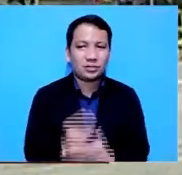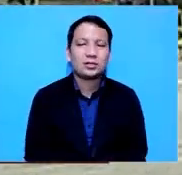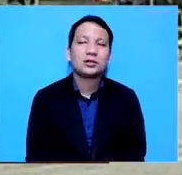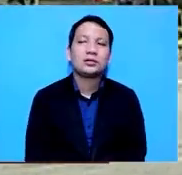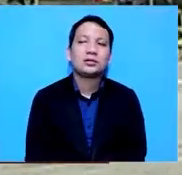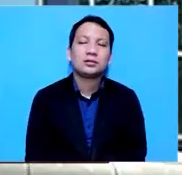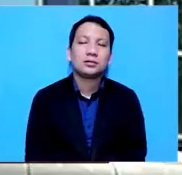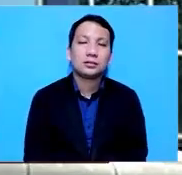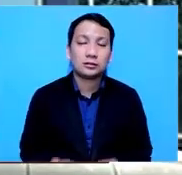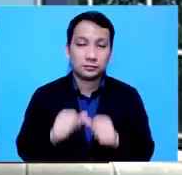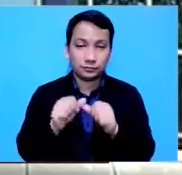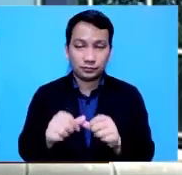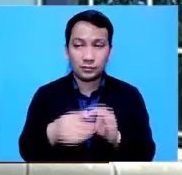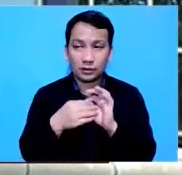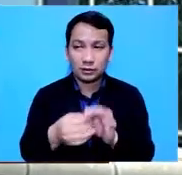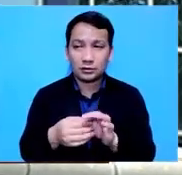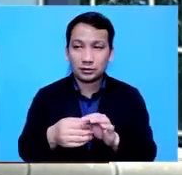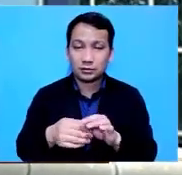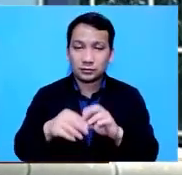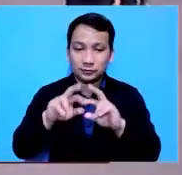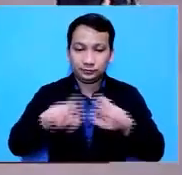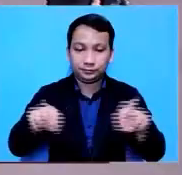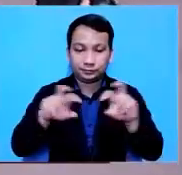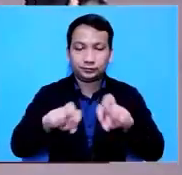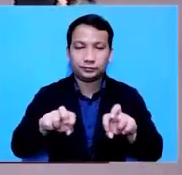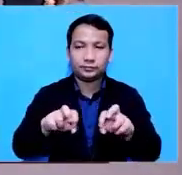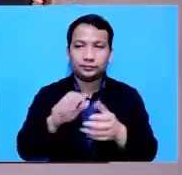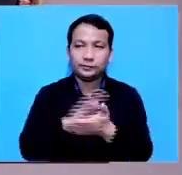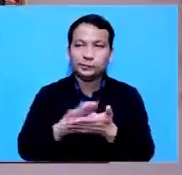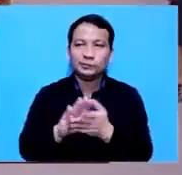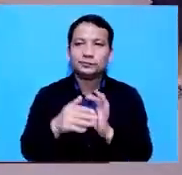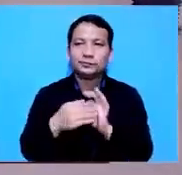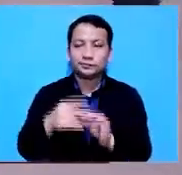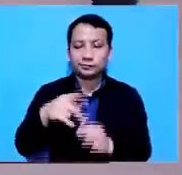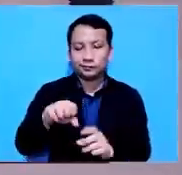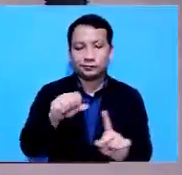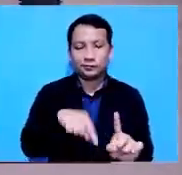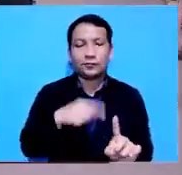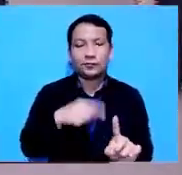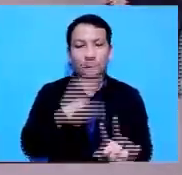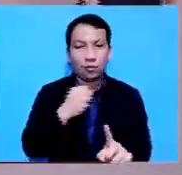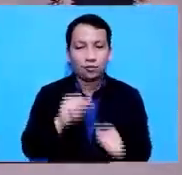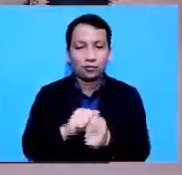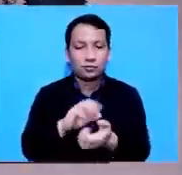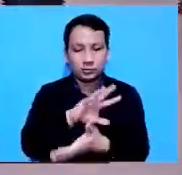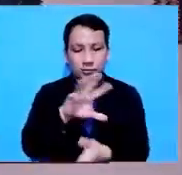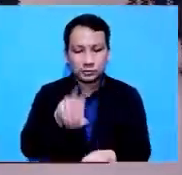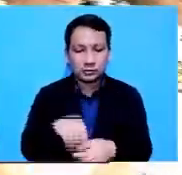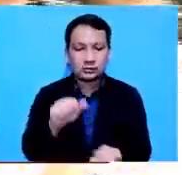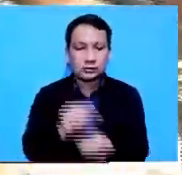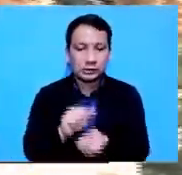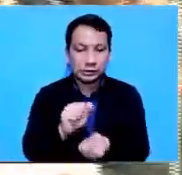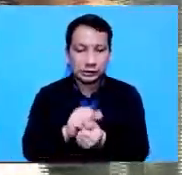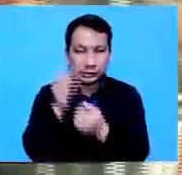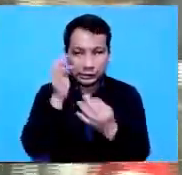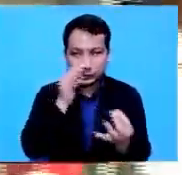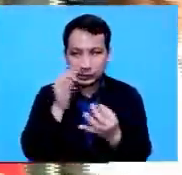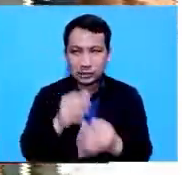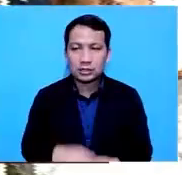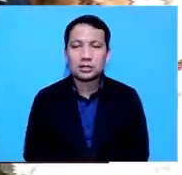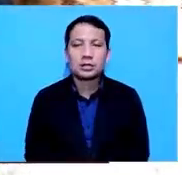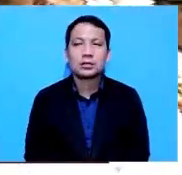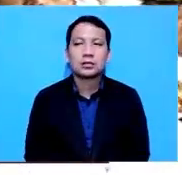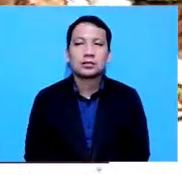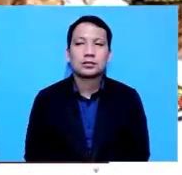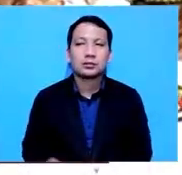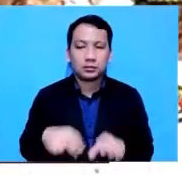Gumugulong din ngayon ang internal cleansing sa PNP para tukuyin ang mga opisyal nitong sangkot sa illegal na droga. Bago naman bumaba sa